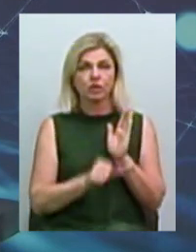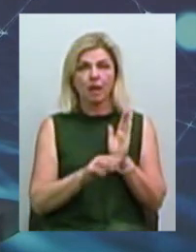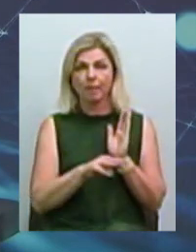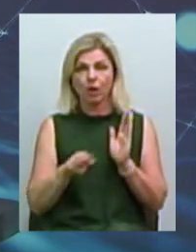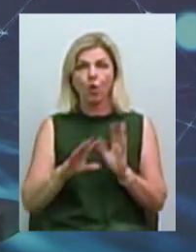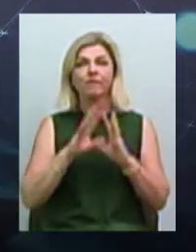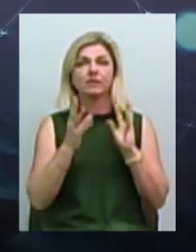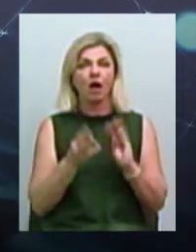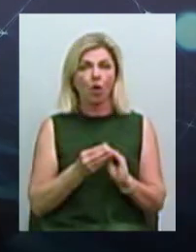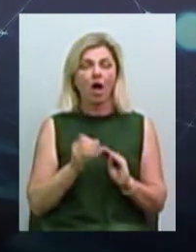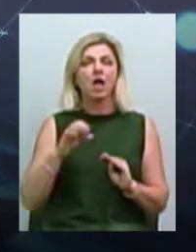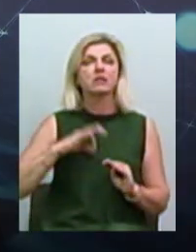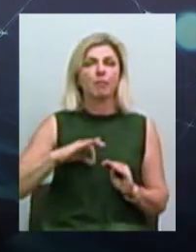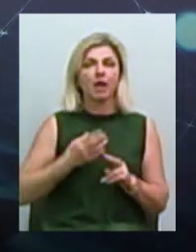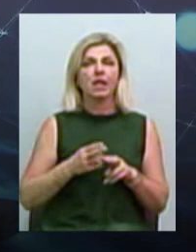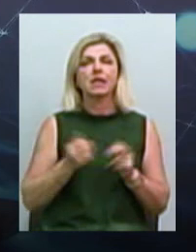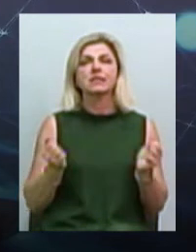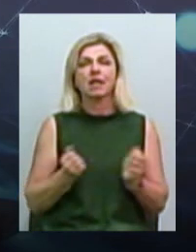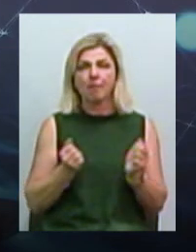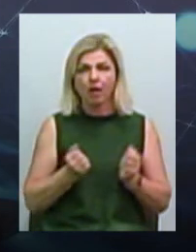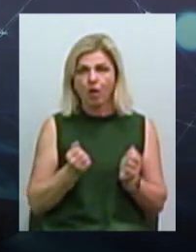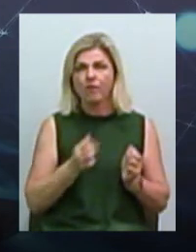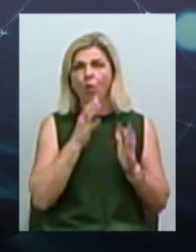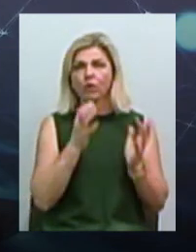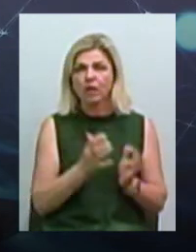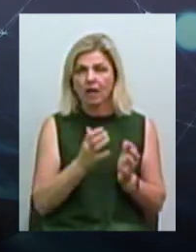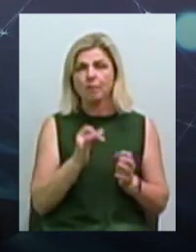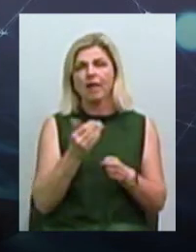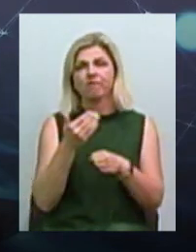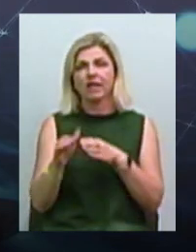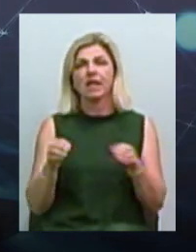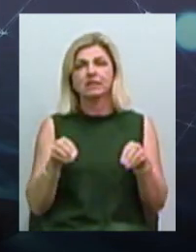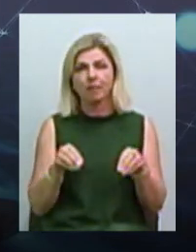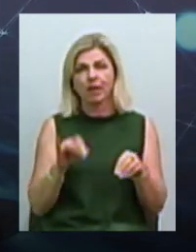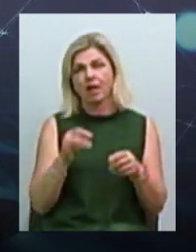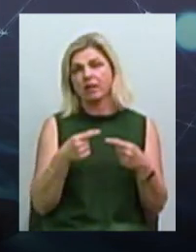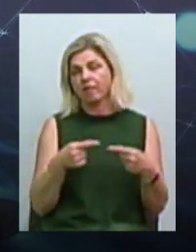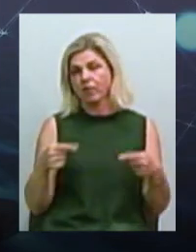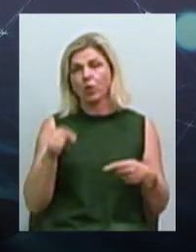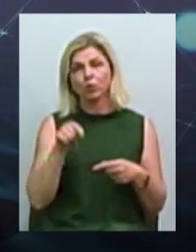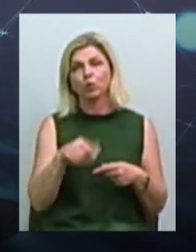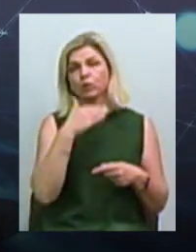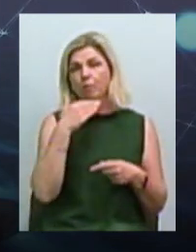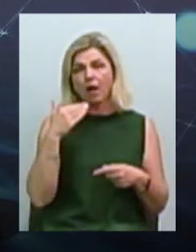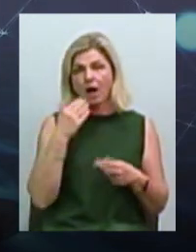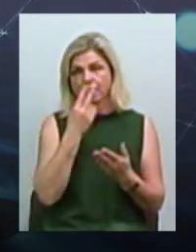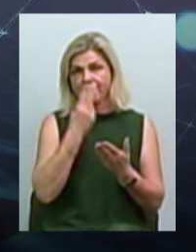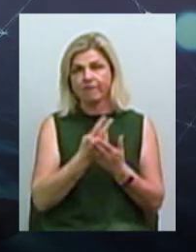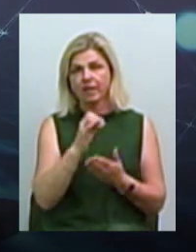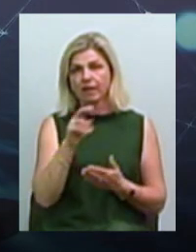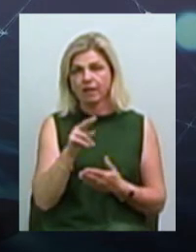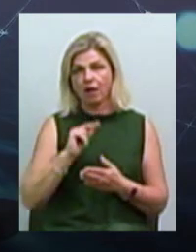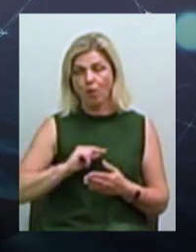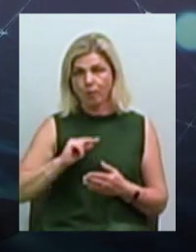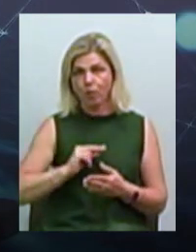а експлуатація – це і зимове утримання, це і відведення землі, і таке інше, тут багато видів робіт, то ми не